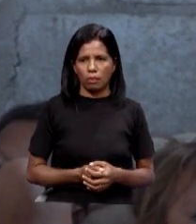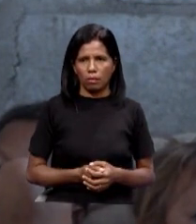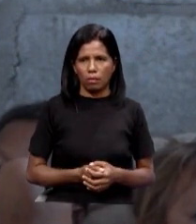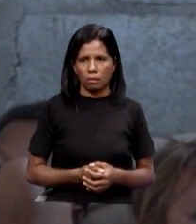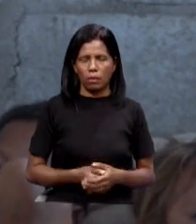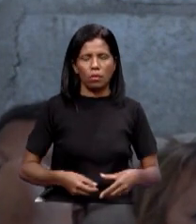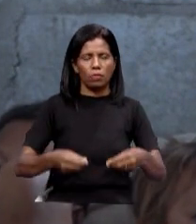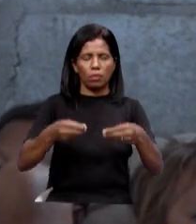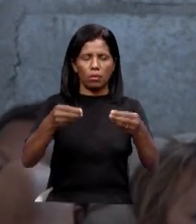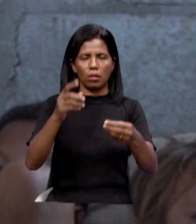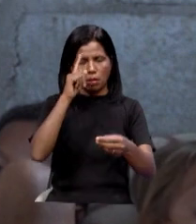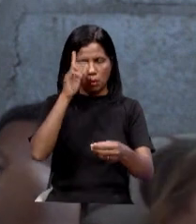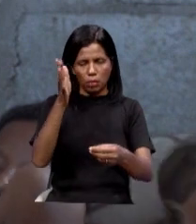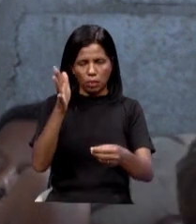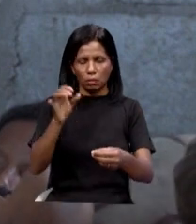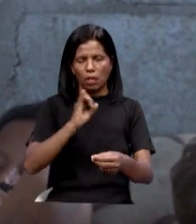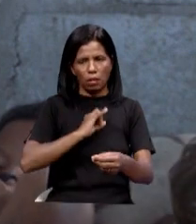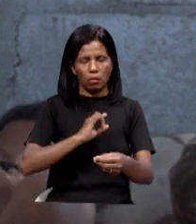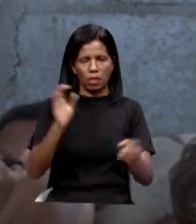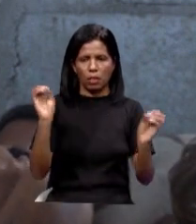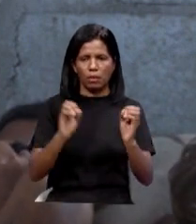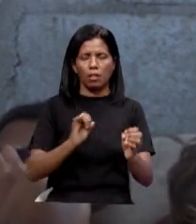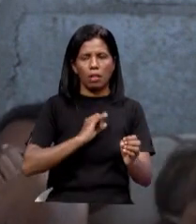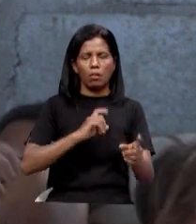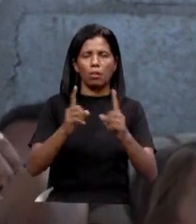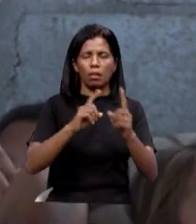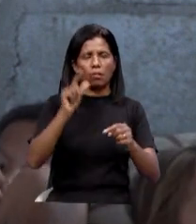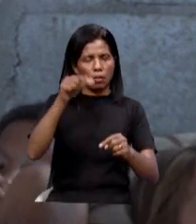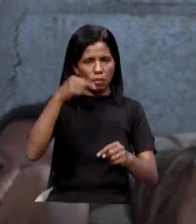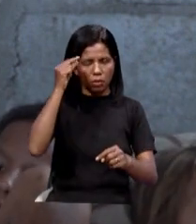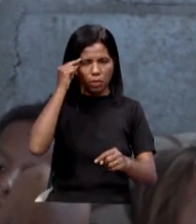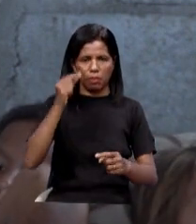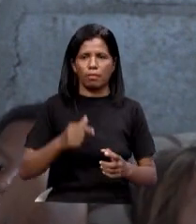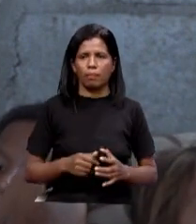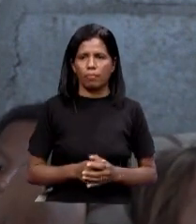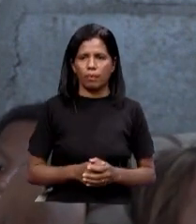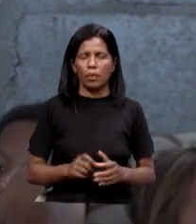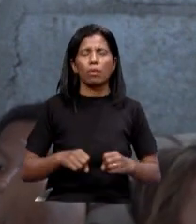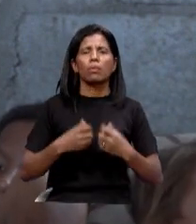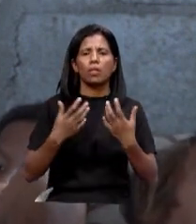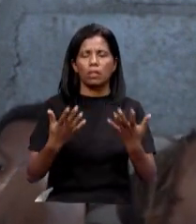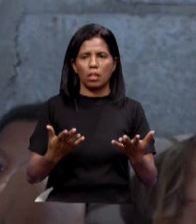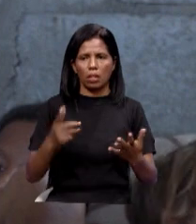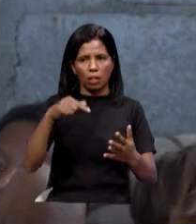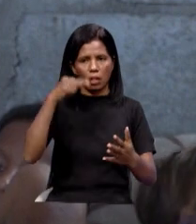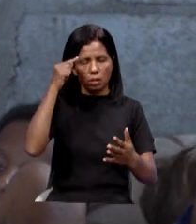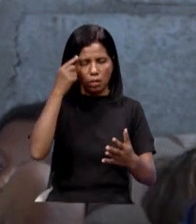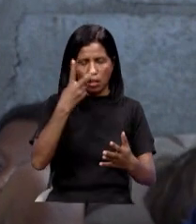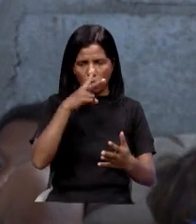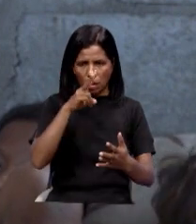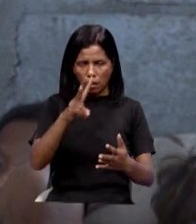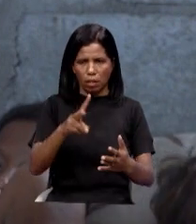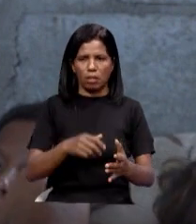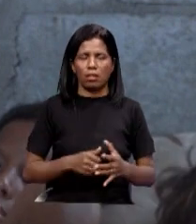ba umutla. Nima bakar kolia ba gubir. Oin sa gubir nunia hareba